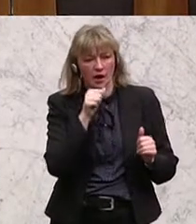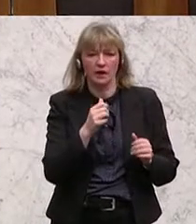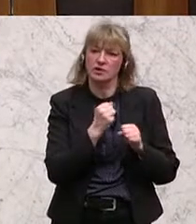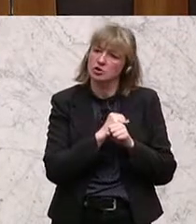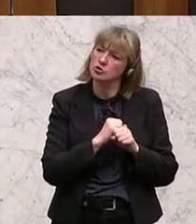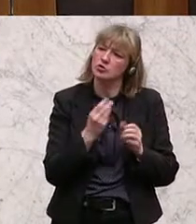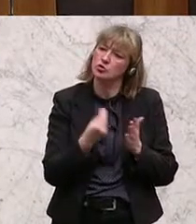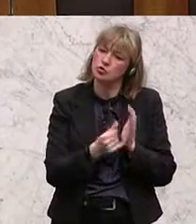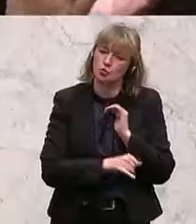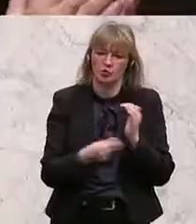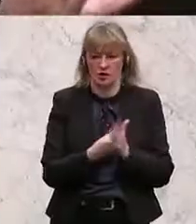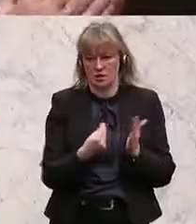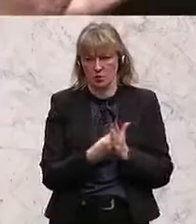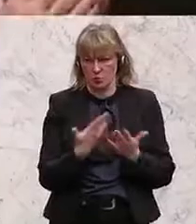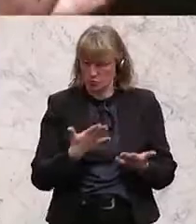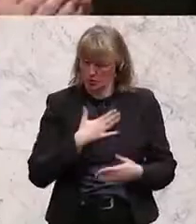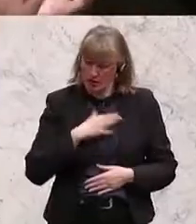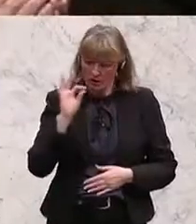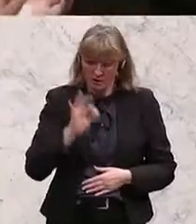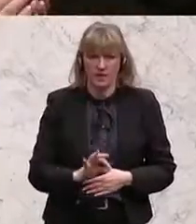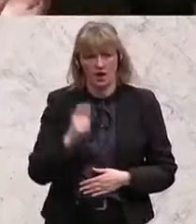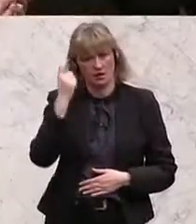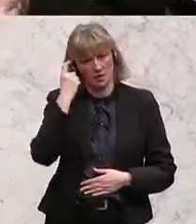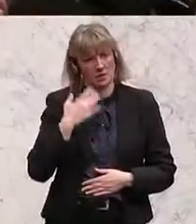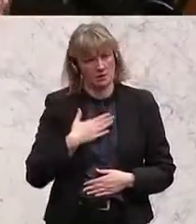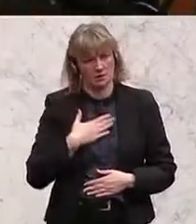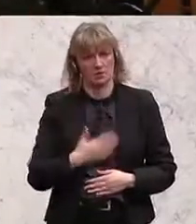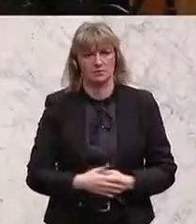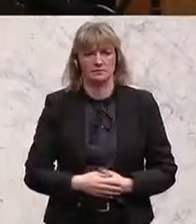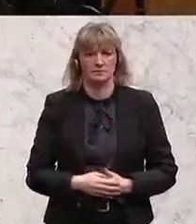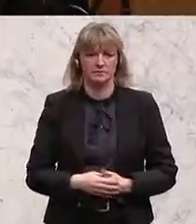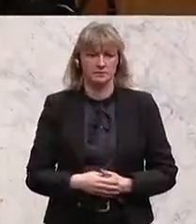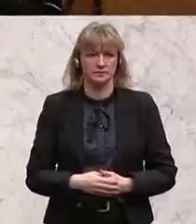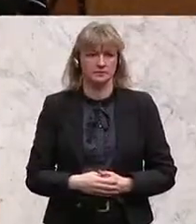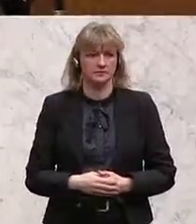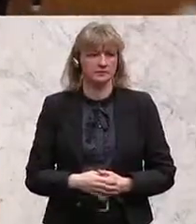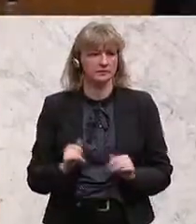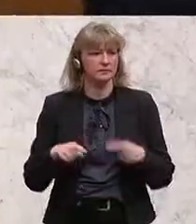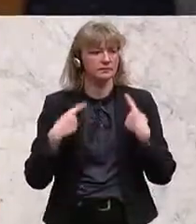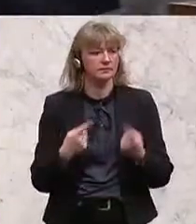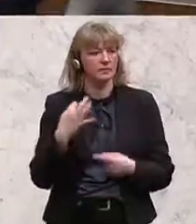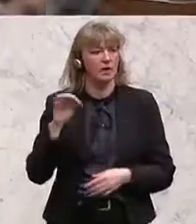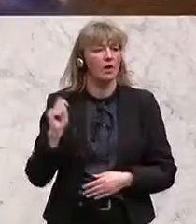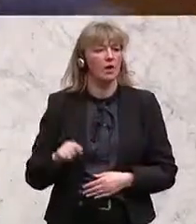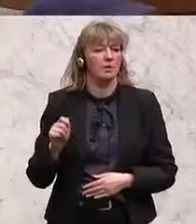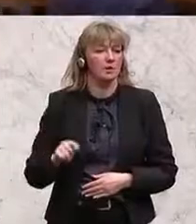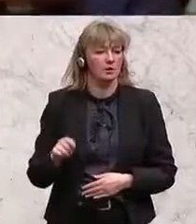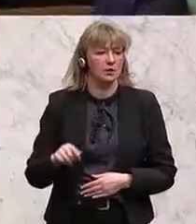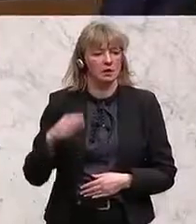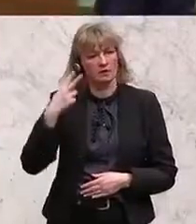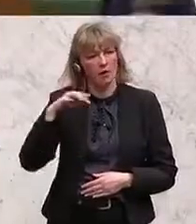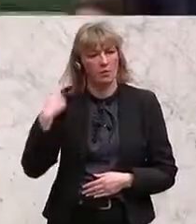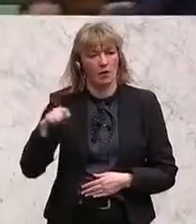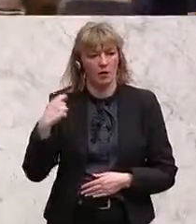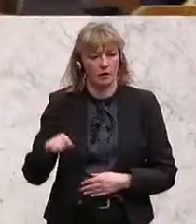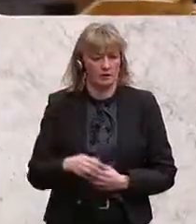freiheitliche Standpunkt. Der freie Unizugang sollte beibehalten werden, aber es kann nicht sein, dass Österreich auch die